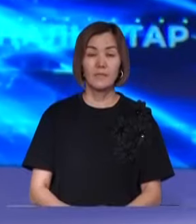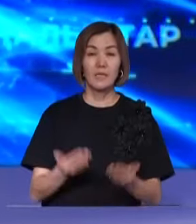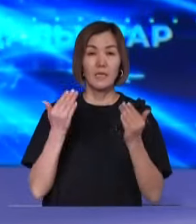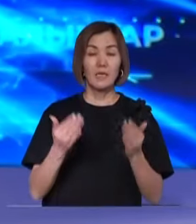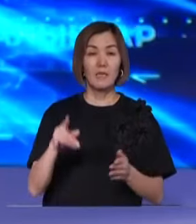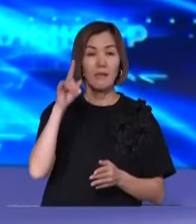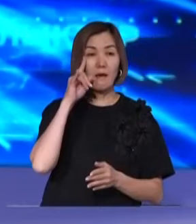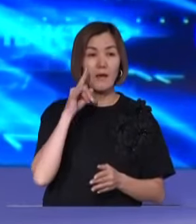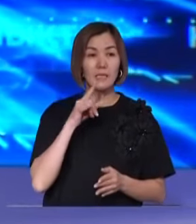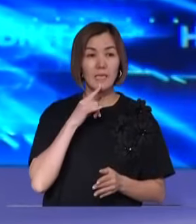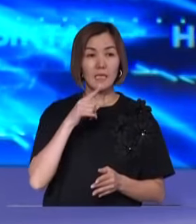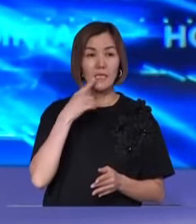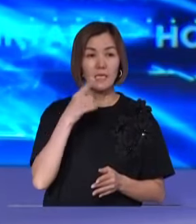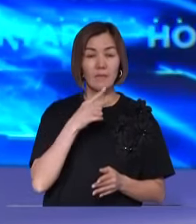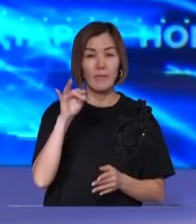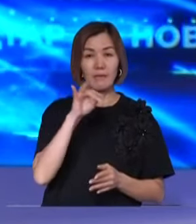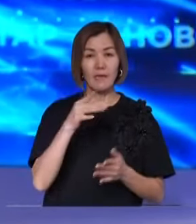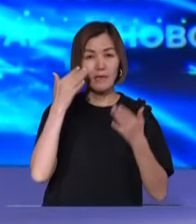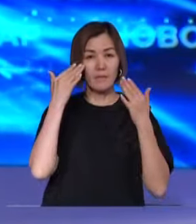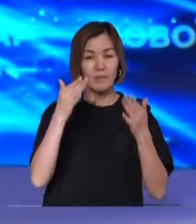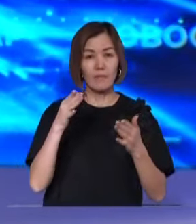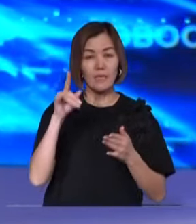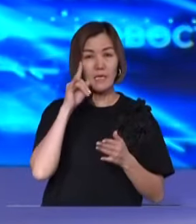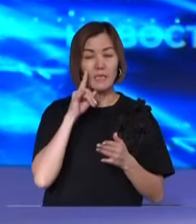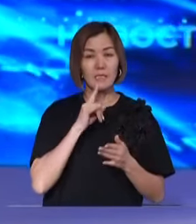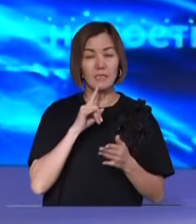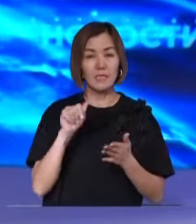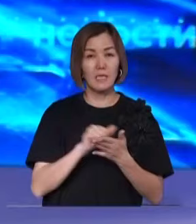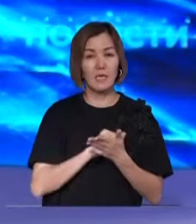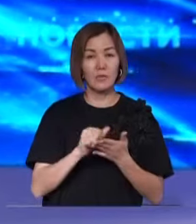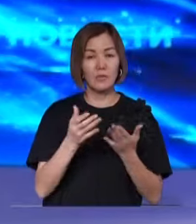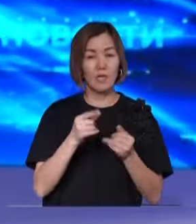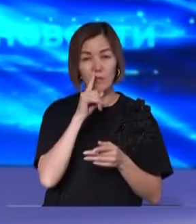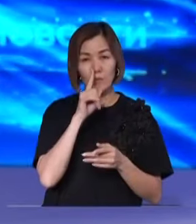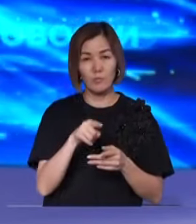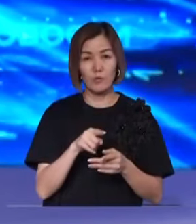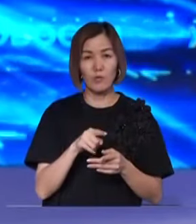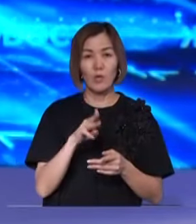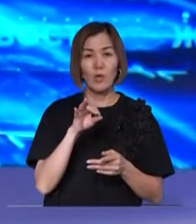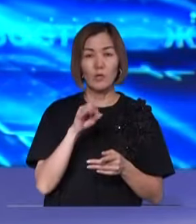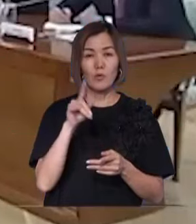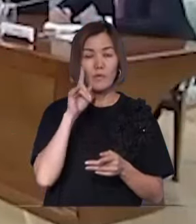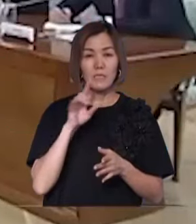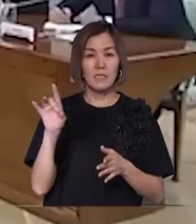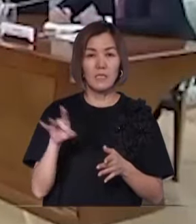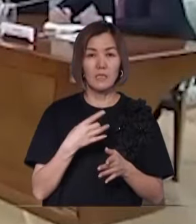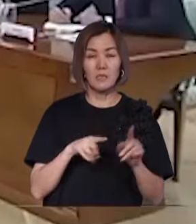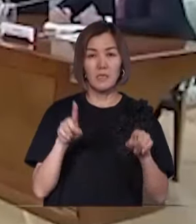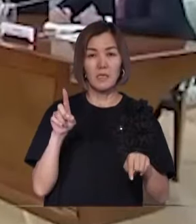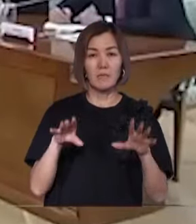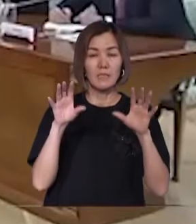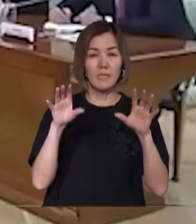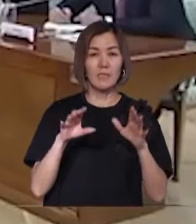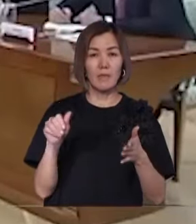Енді қазақ тілі мен тарихын білмейтіндер Қазақстан азаматтығын ала алмайды. Президент Қасым Жомарт Тоқаев Қазақстан Республикасының